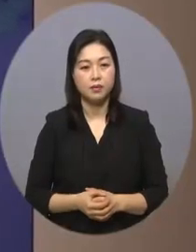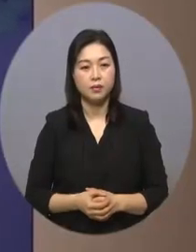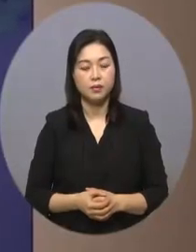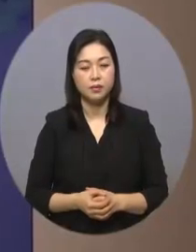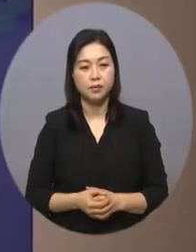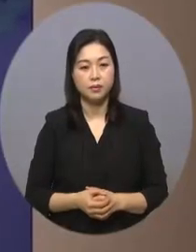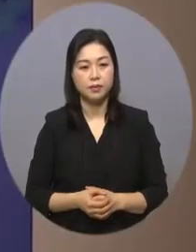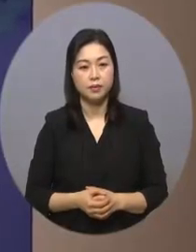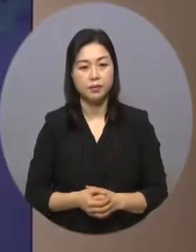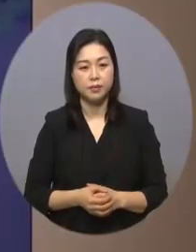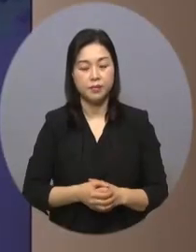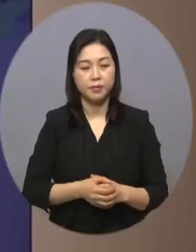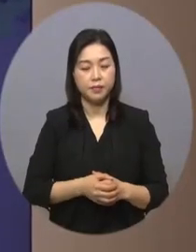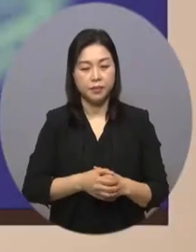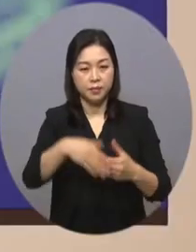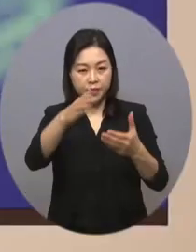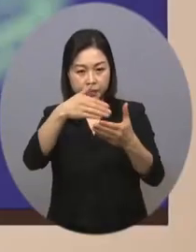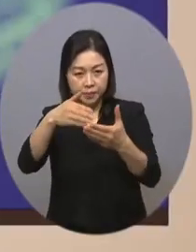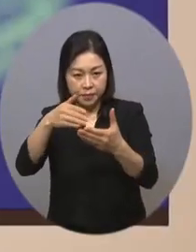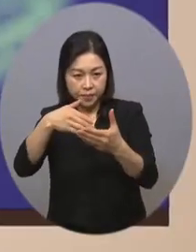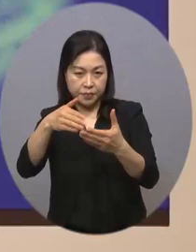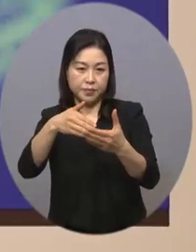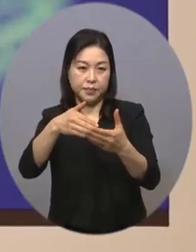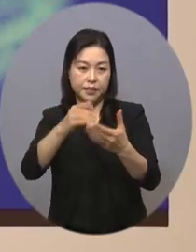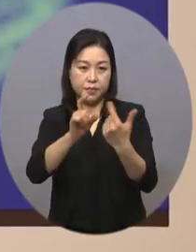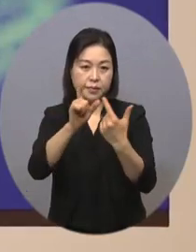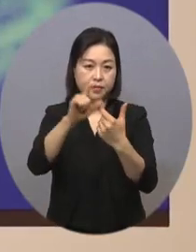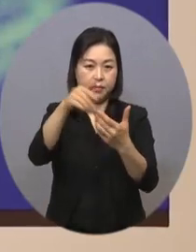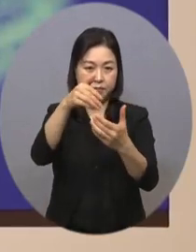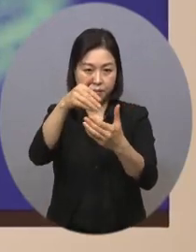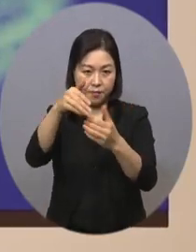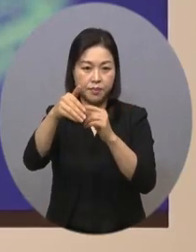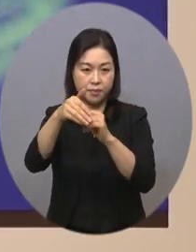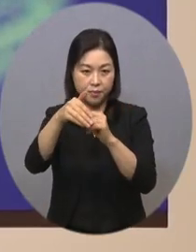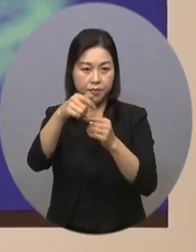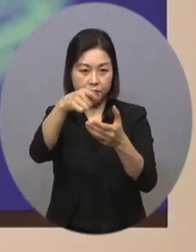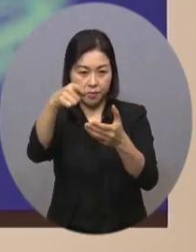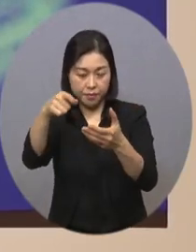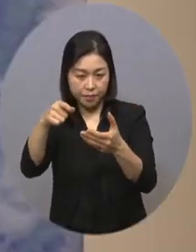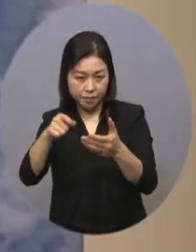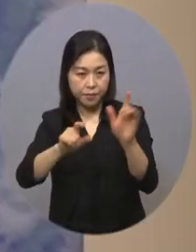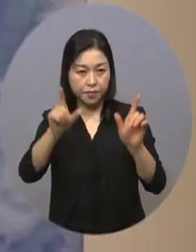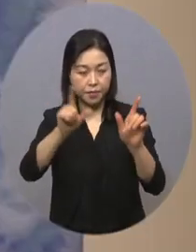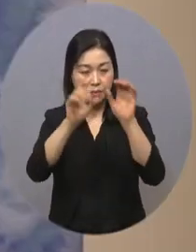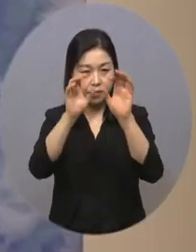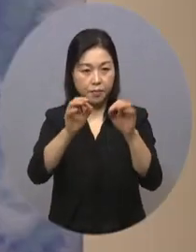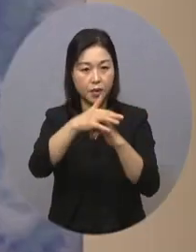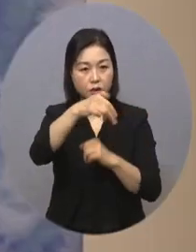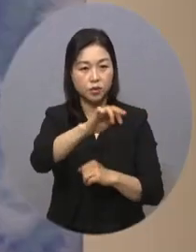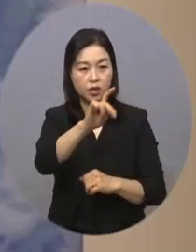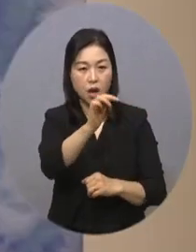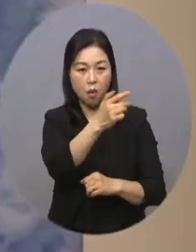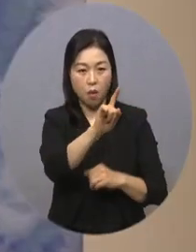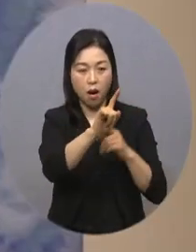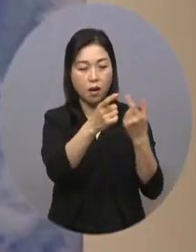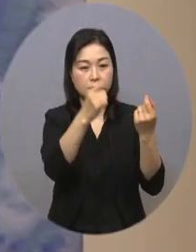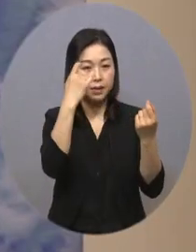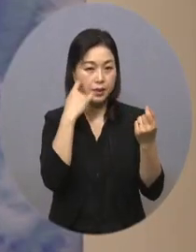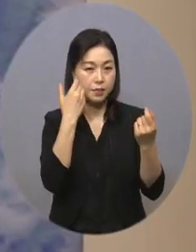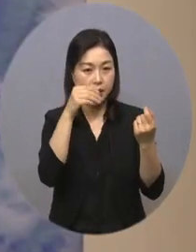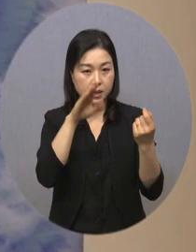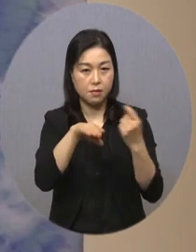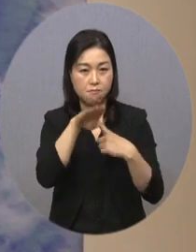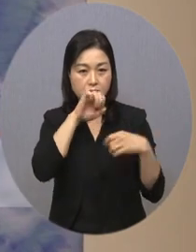물감을 여러 겹 중첩시키며 선으로 섬세하게 표현한 작품들은 마치 추상화처럼 보이지만